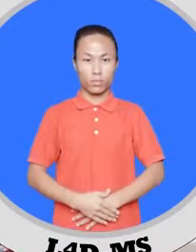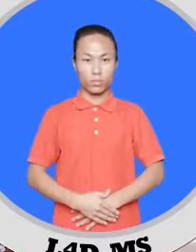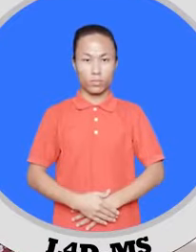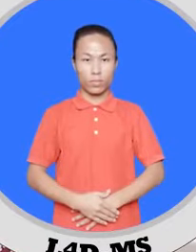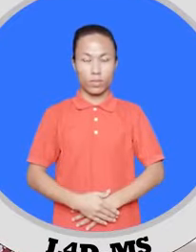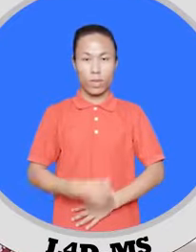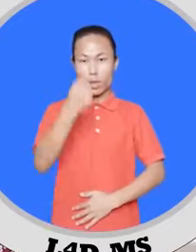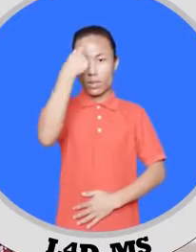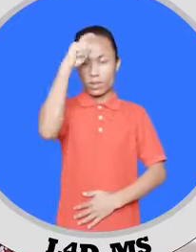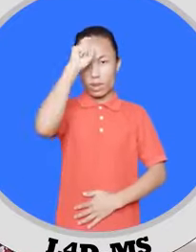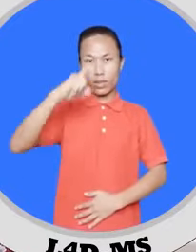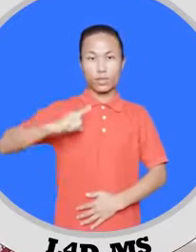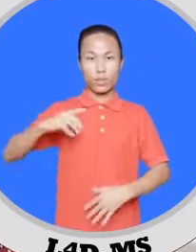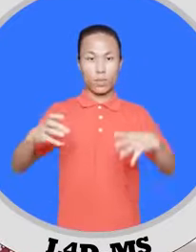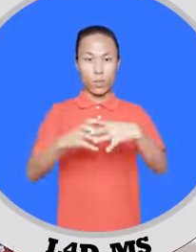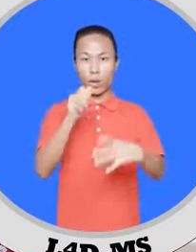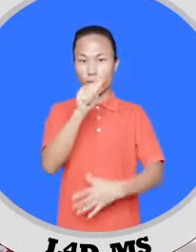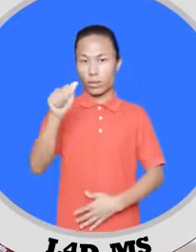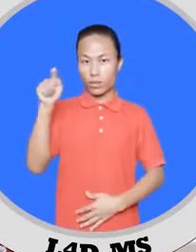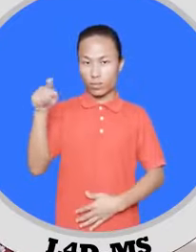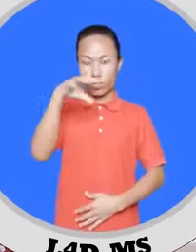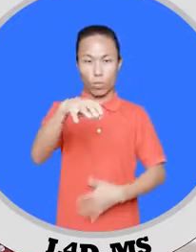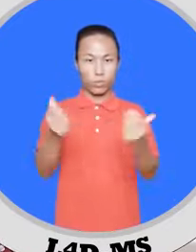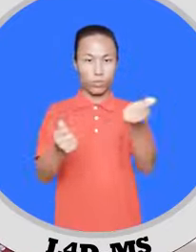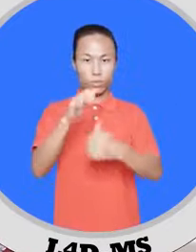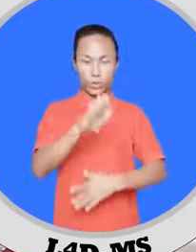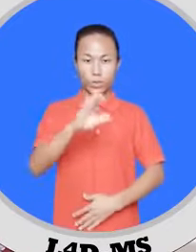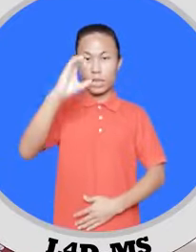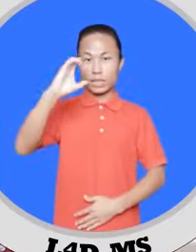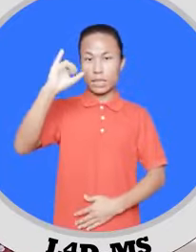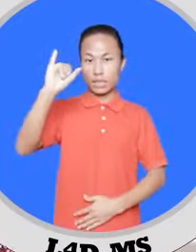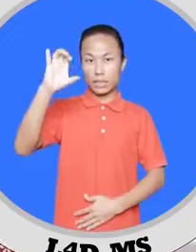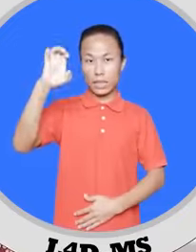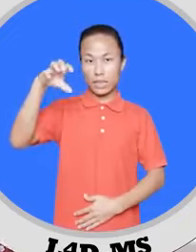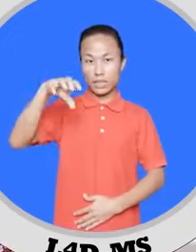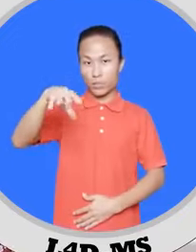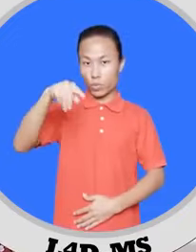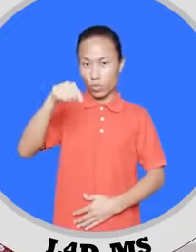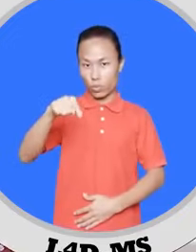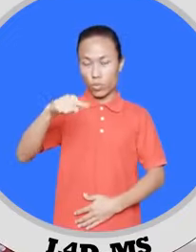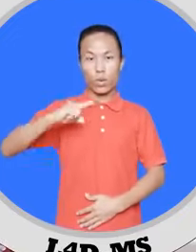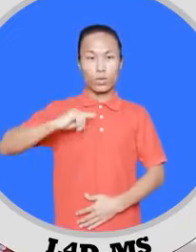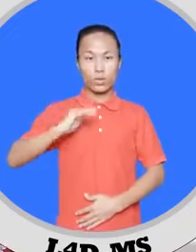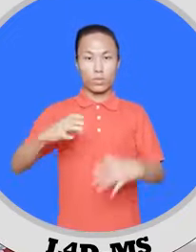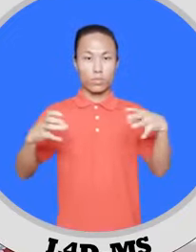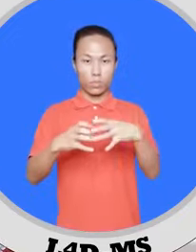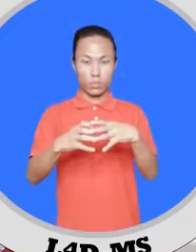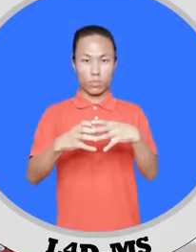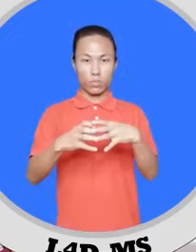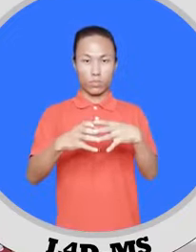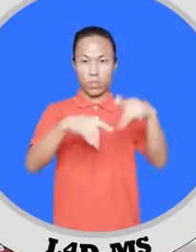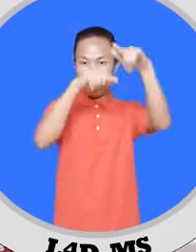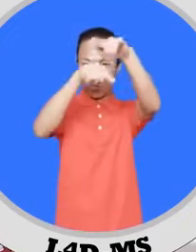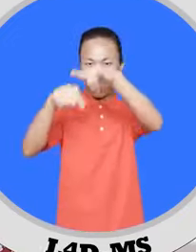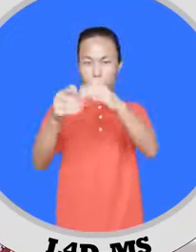ဂျင်းဒလီမျိုးကိုစစ်ကောင်စီတပ်တွေကလေကြောင်းကနေဘုံတဲတိုက်ခိုက်နေတယ်ဆိုတာနဲ့စစ်ကောင်စီတပ်ရဲ့လေကြော